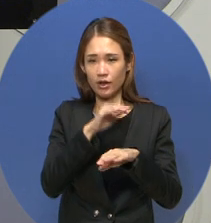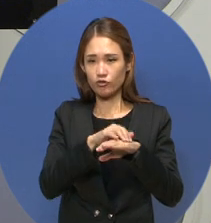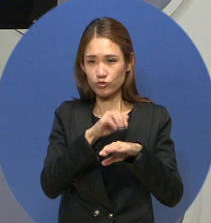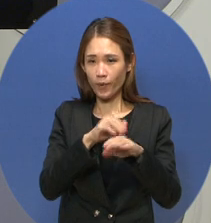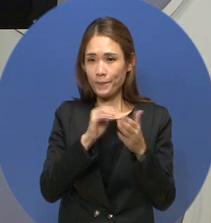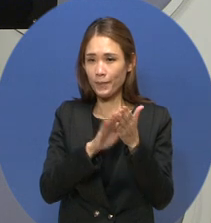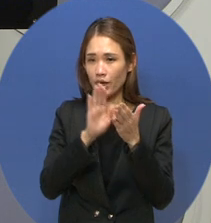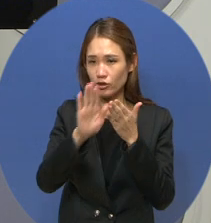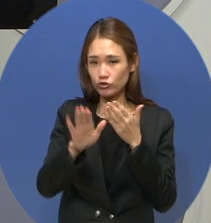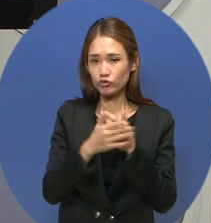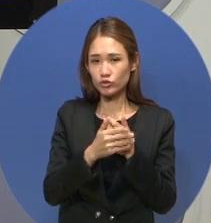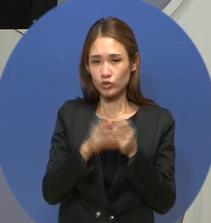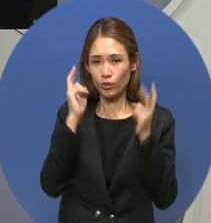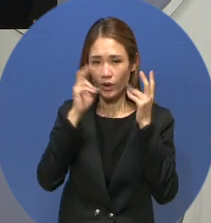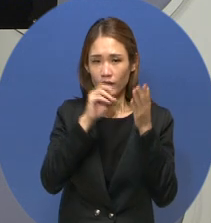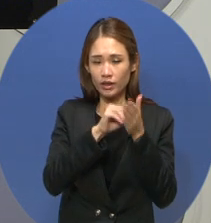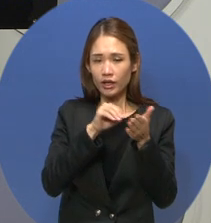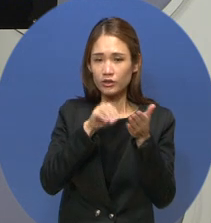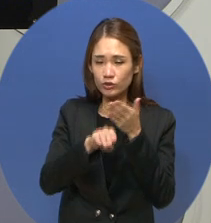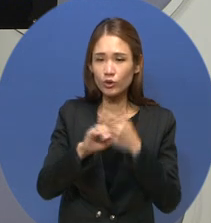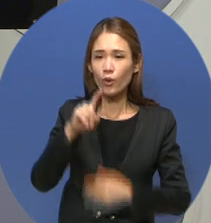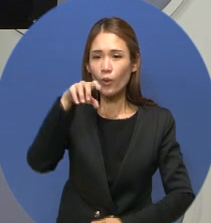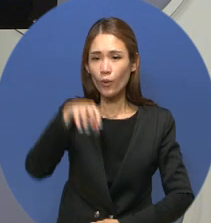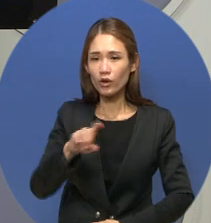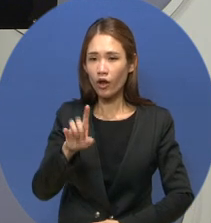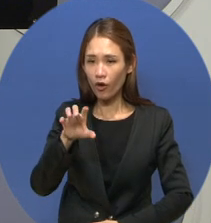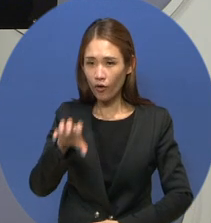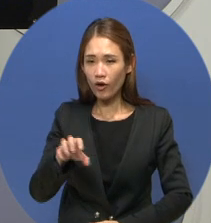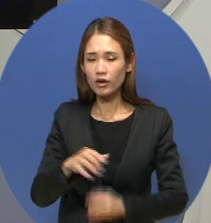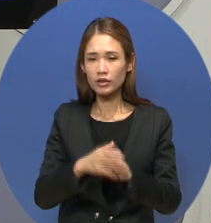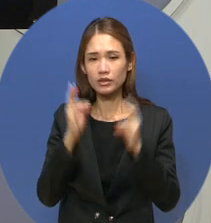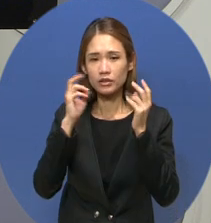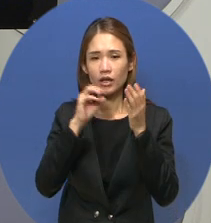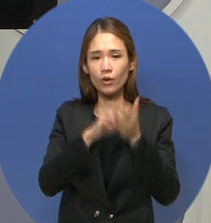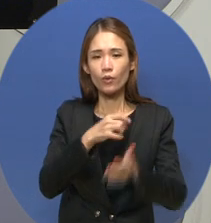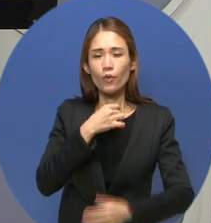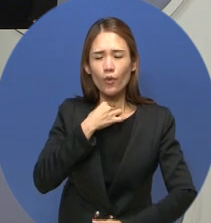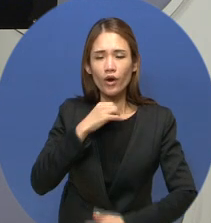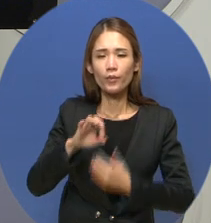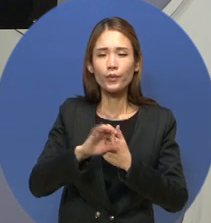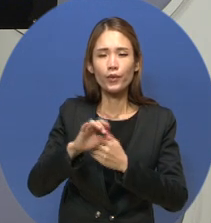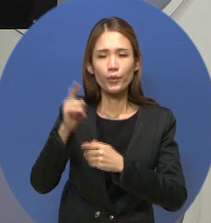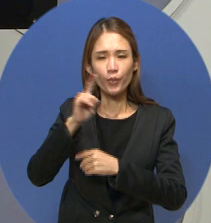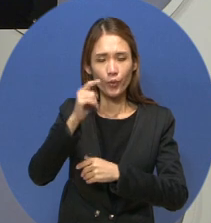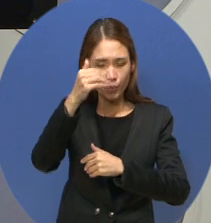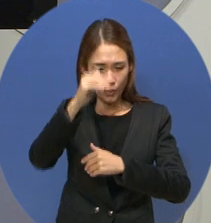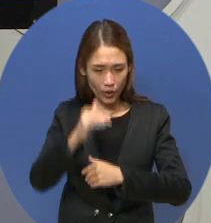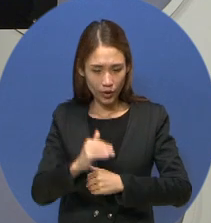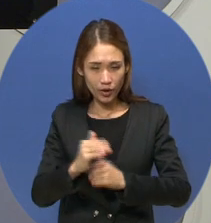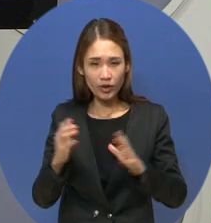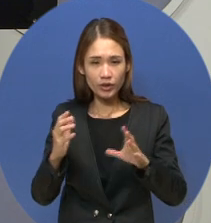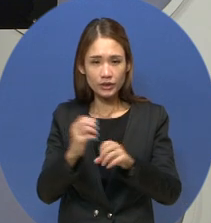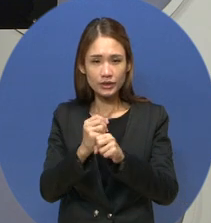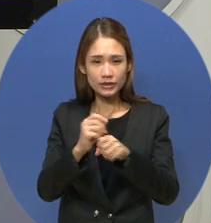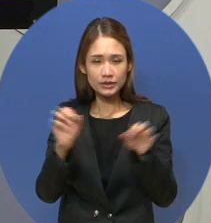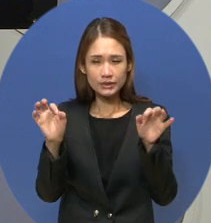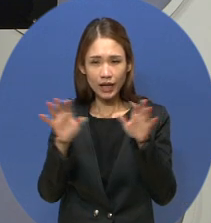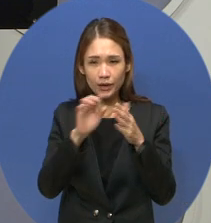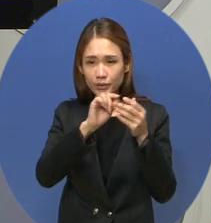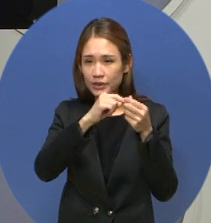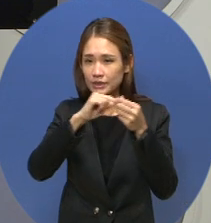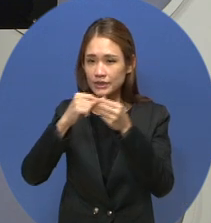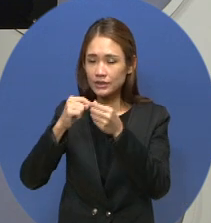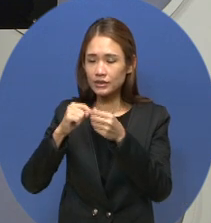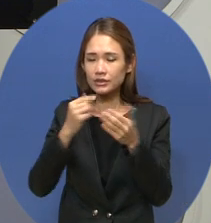후엔 어떤 회사에 취업할 수 있는지 센터 에 입학하려면 무엇부터 해야하는지 등의 내용들을 짧은 글과